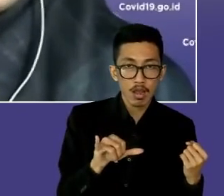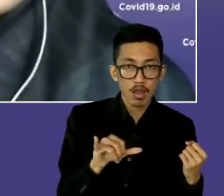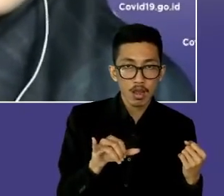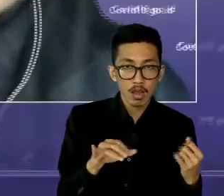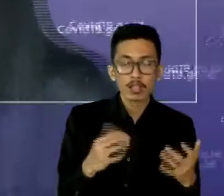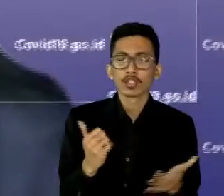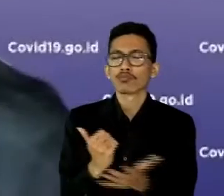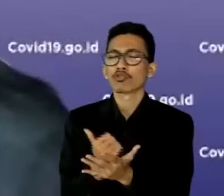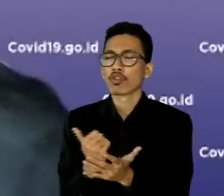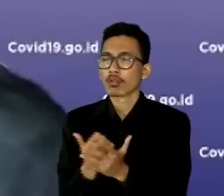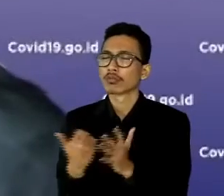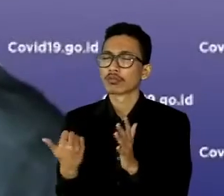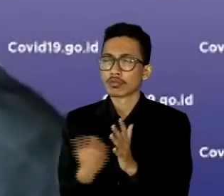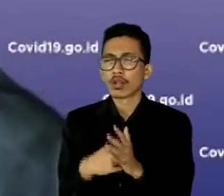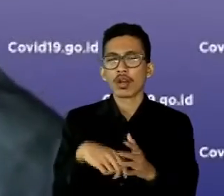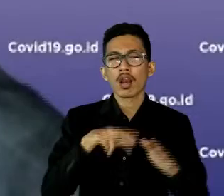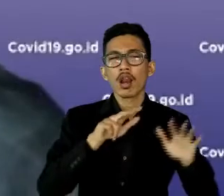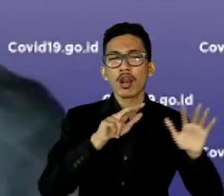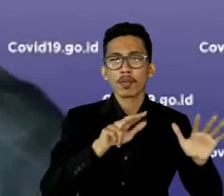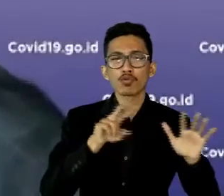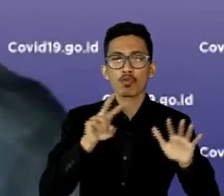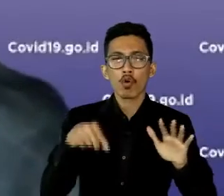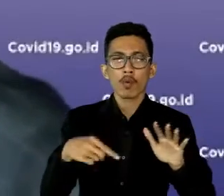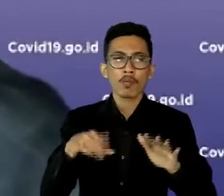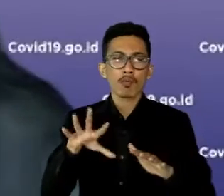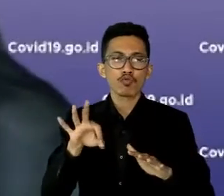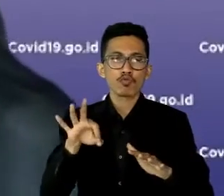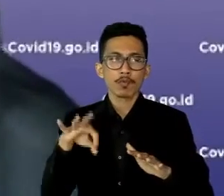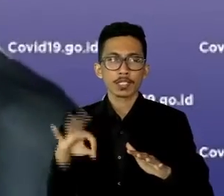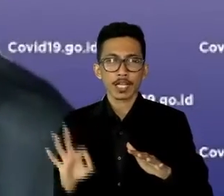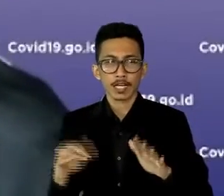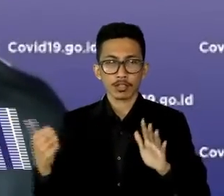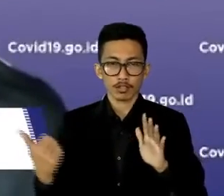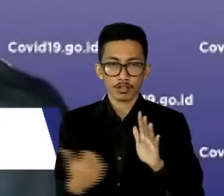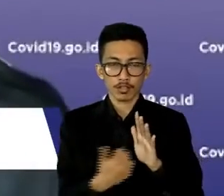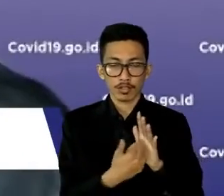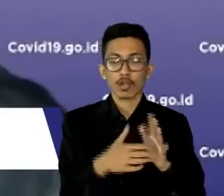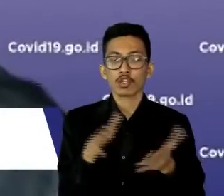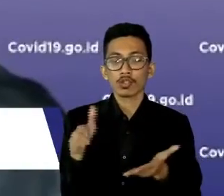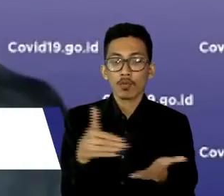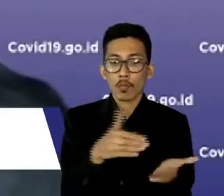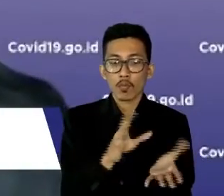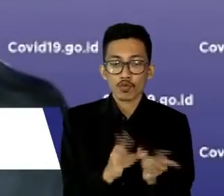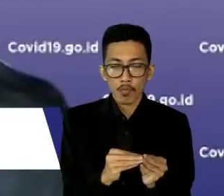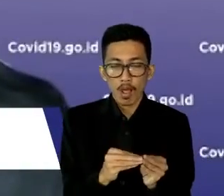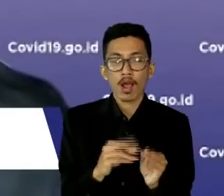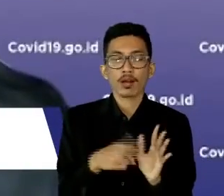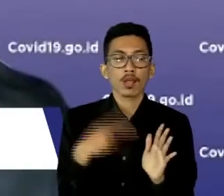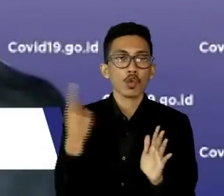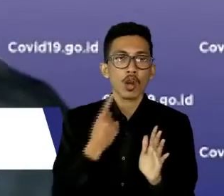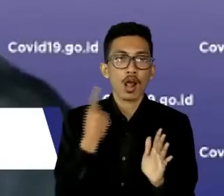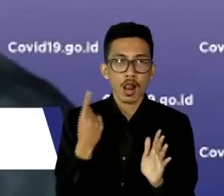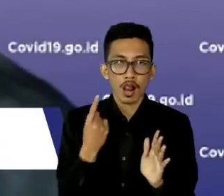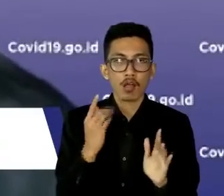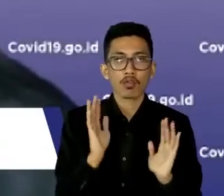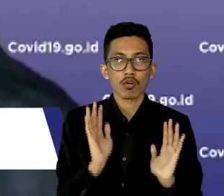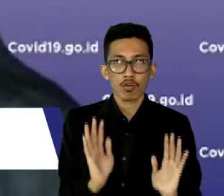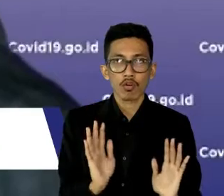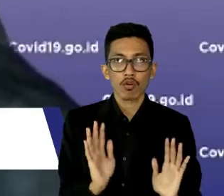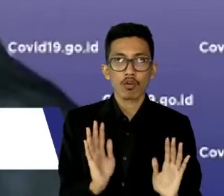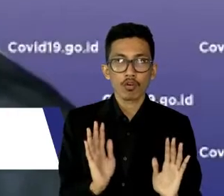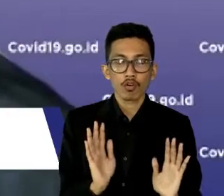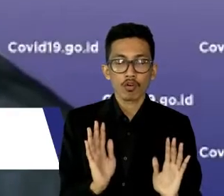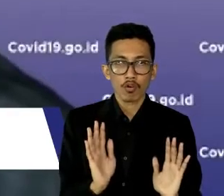angka 82,29 sampai 82,50. Tapi ini angka nasional, ini yang harus saya ingatkan kembali. Kenapa akhirnya